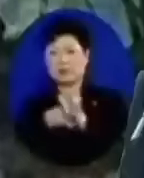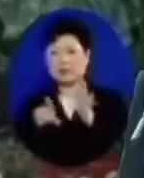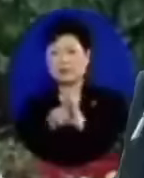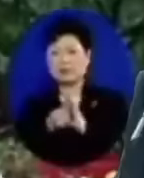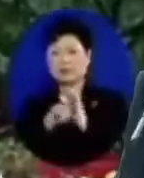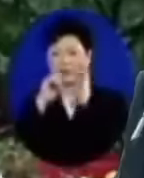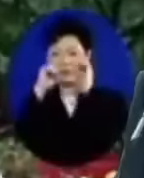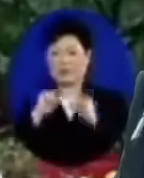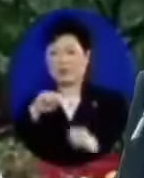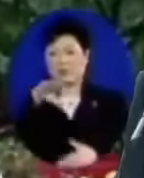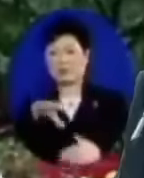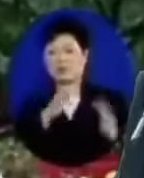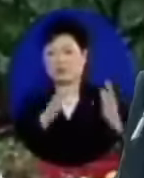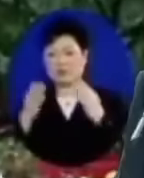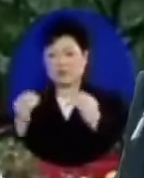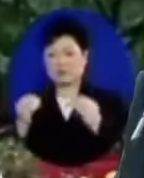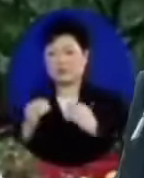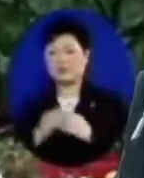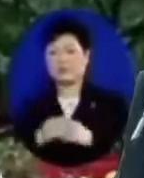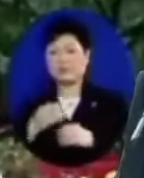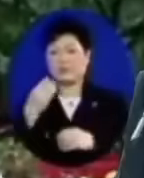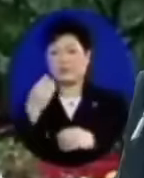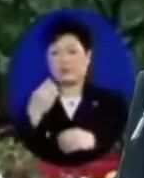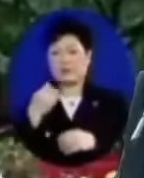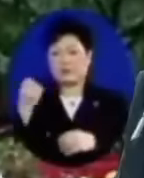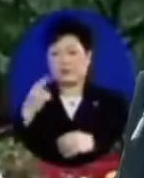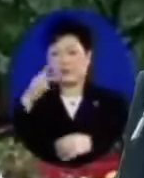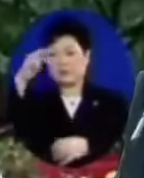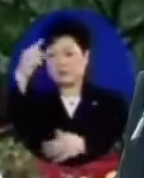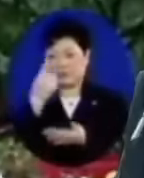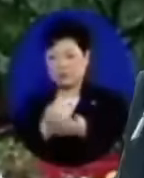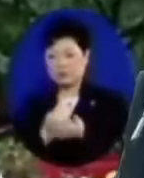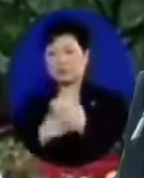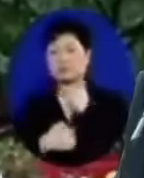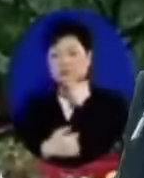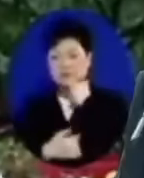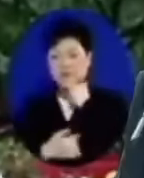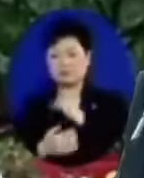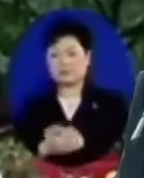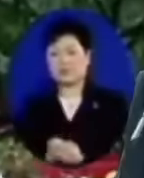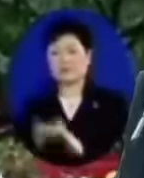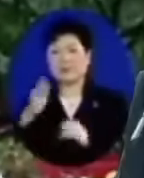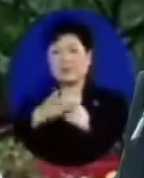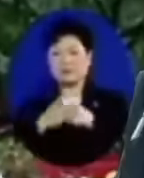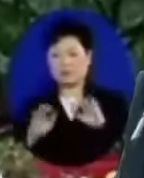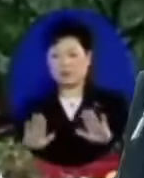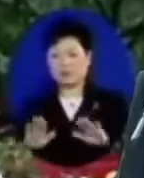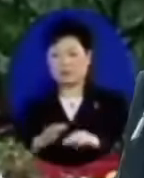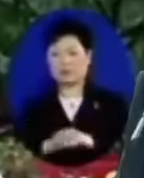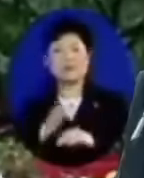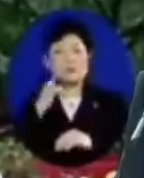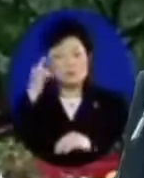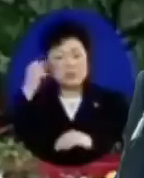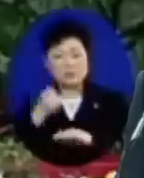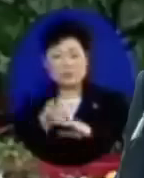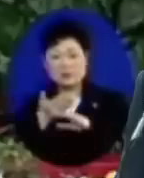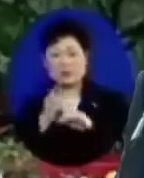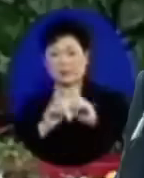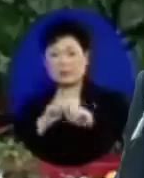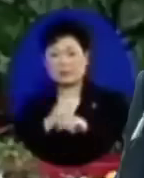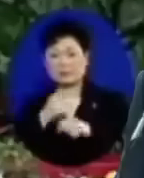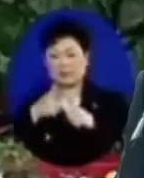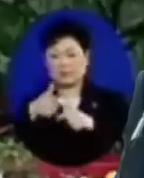곳을 예비하시고 이제 곧 내려오시기를 기다리고 계신 것입니다. 그러므로 오늘 제가 여러분께 말한 것은